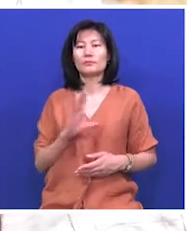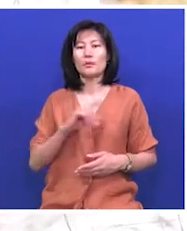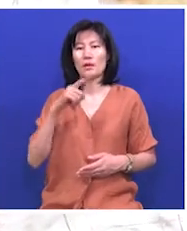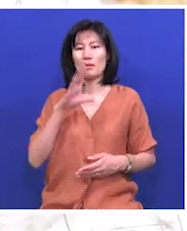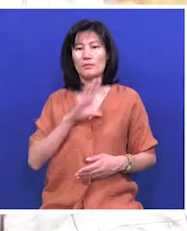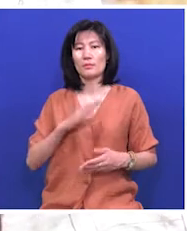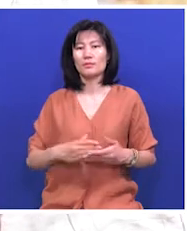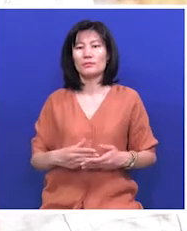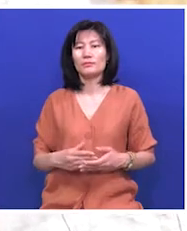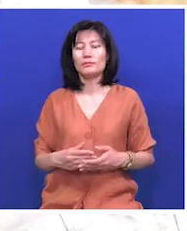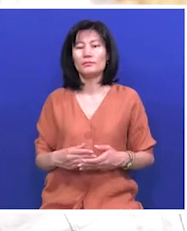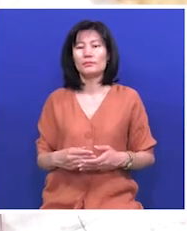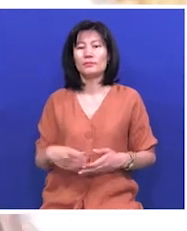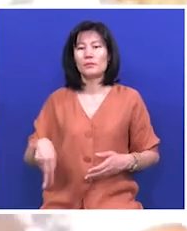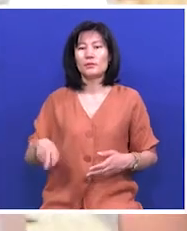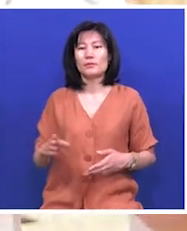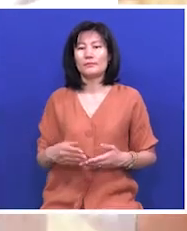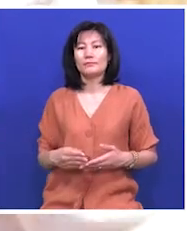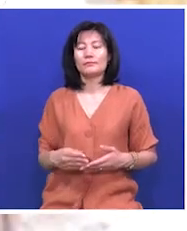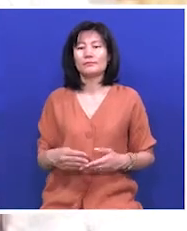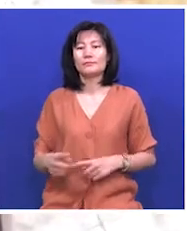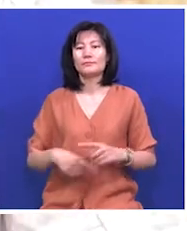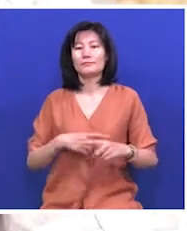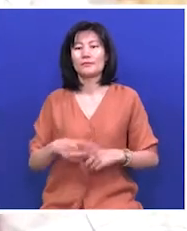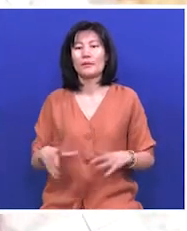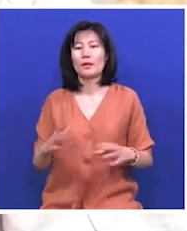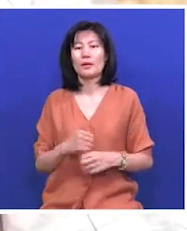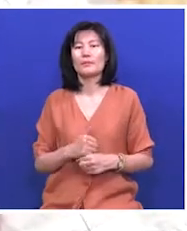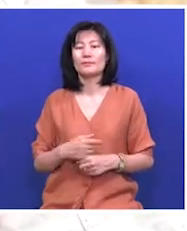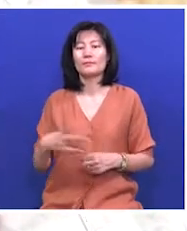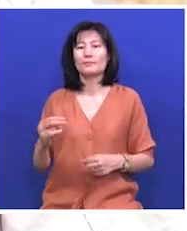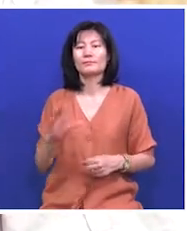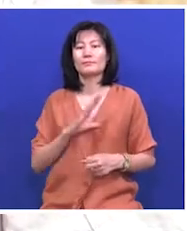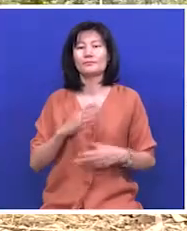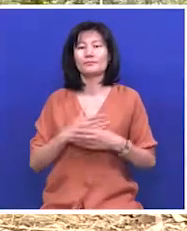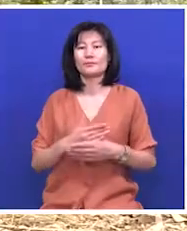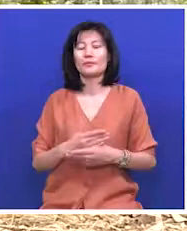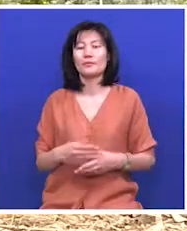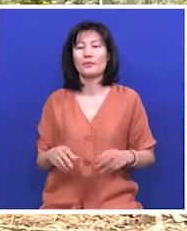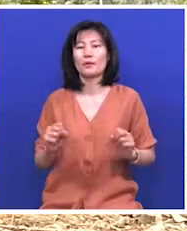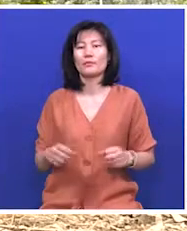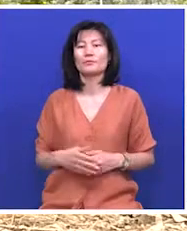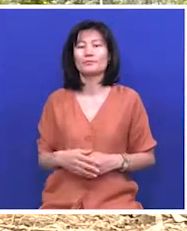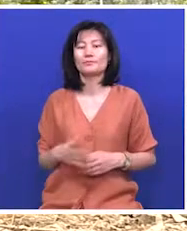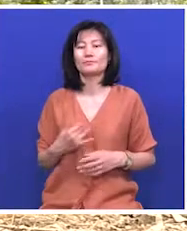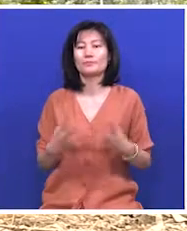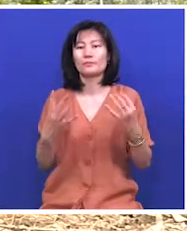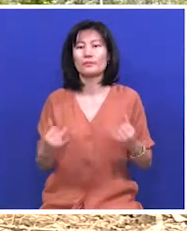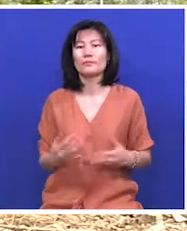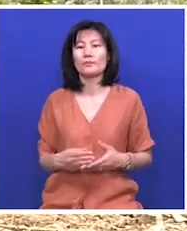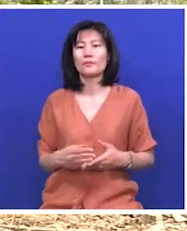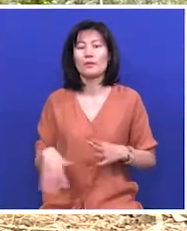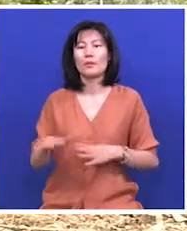жәрдем болса айтсаңыз деді міне жүр келесінің әкімі не жәрдем болса сол кісіге барамыз енді